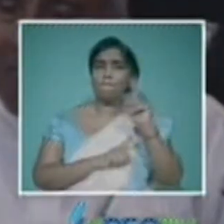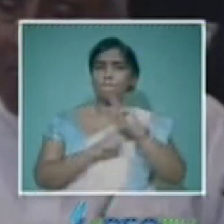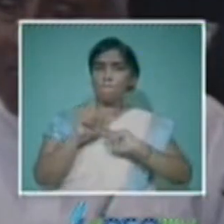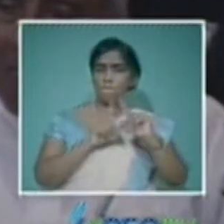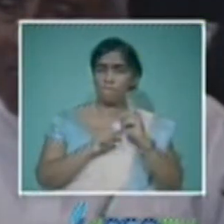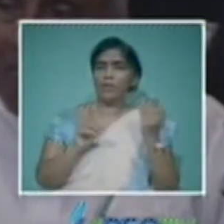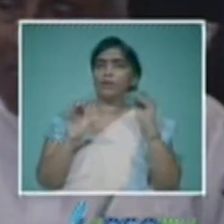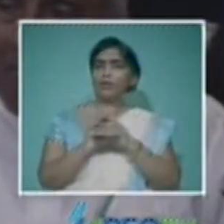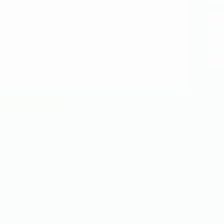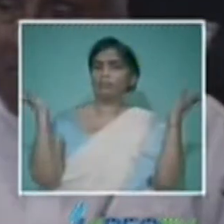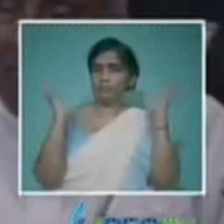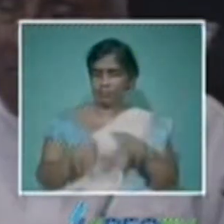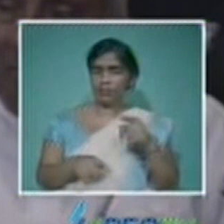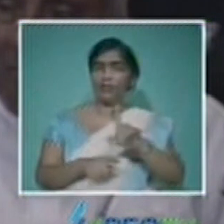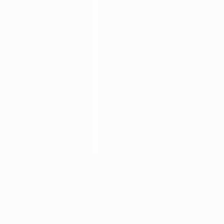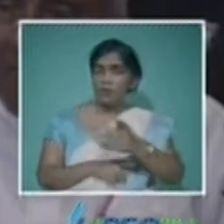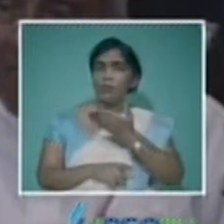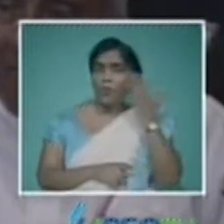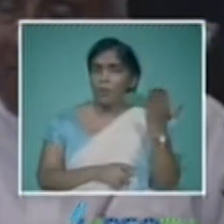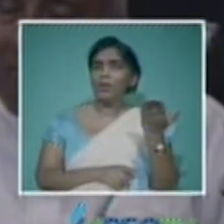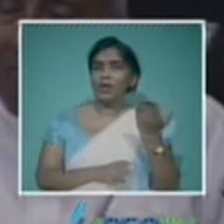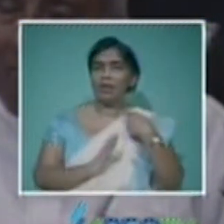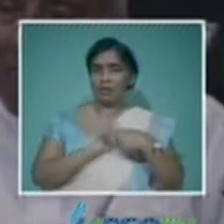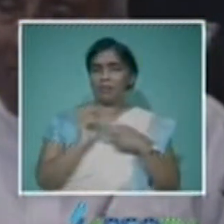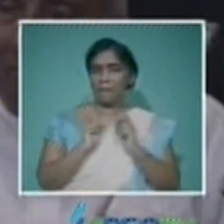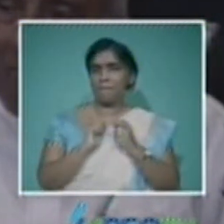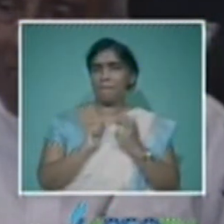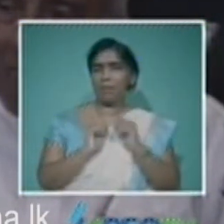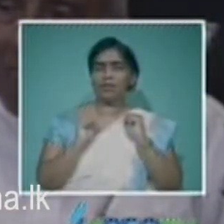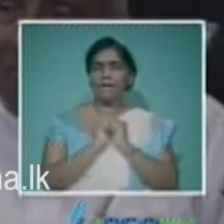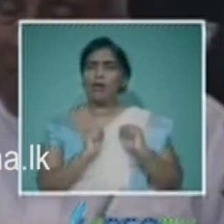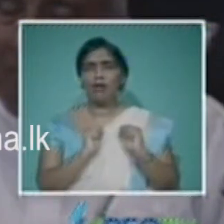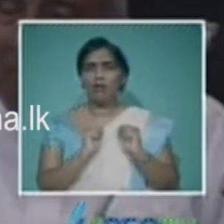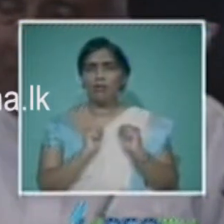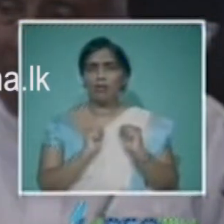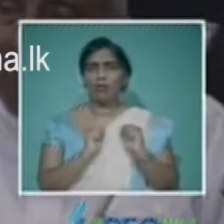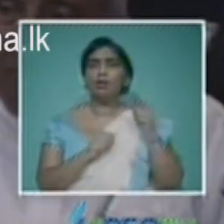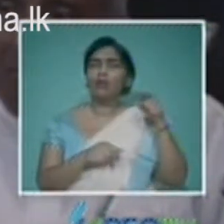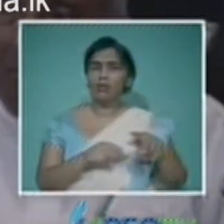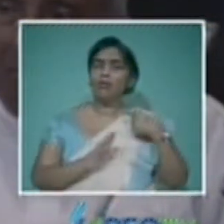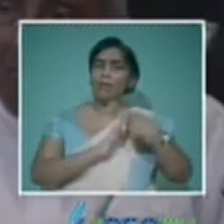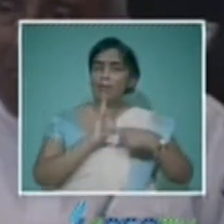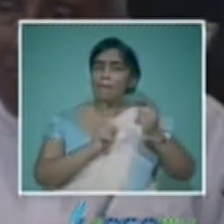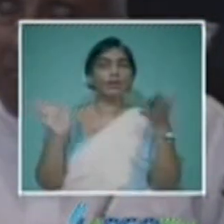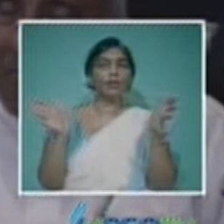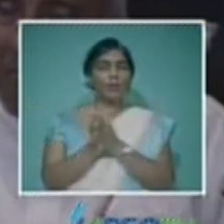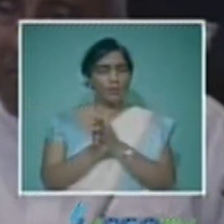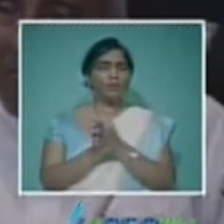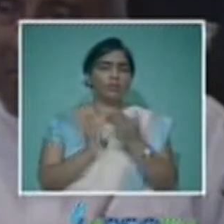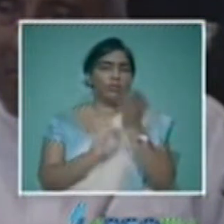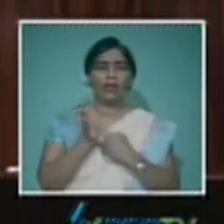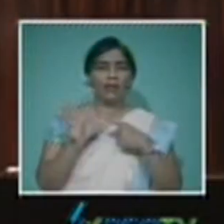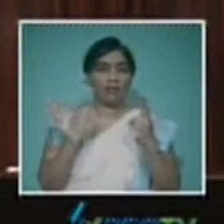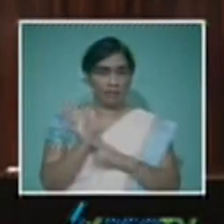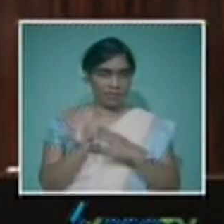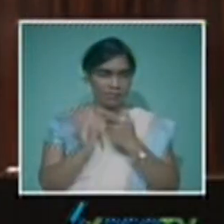පාර්ලිමේන්තුවේ නියෝජිතයන්ට කැඳවලා කියන්න තිබුණා රටේ මෙහෙම ප්‍රශ්නයක් තියෙනවා මොකද කරන්න කියලා. ඒනම් මේ මුළු පාර්ලිමේන්තුවම එදා තීරණ